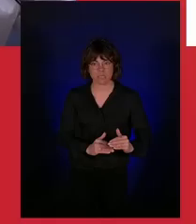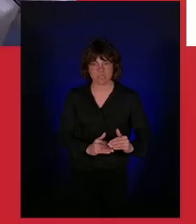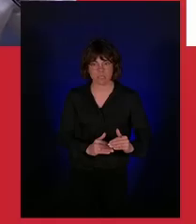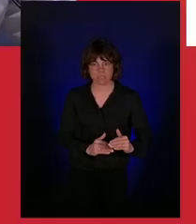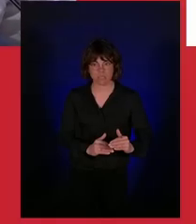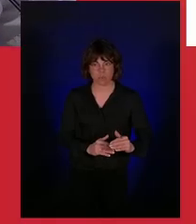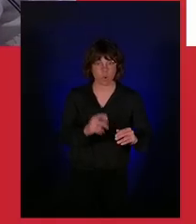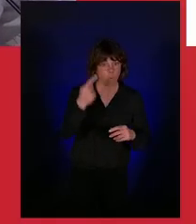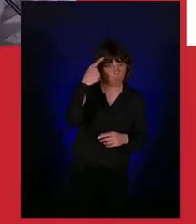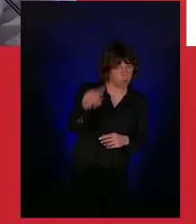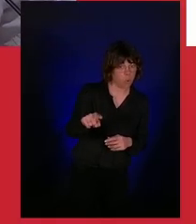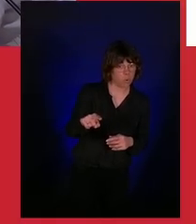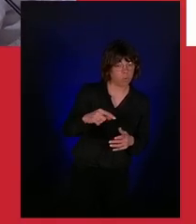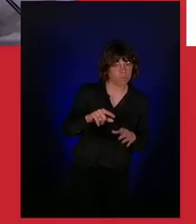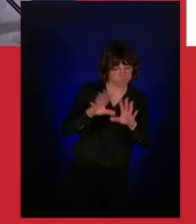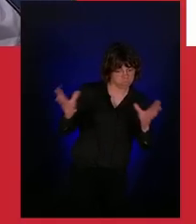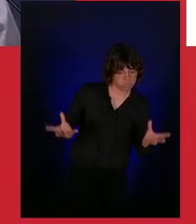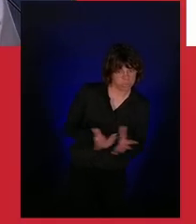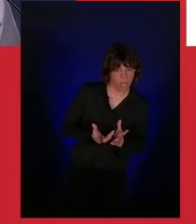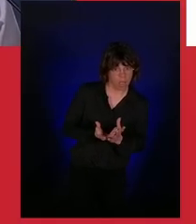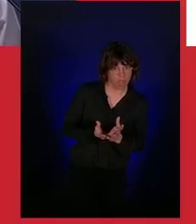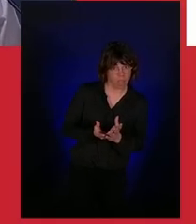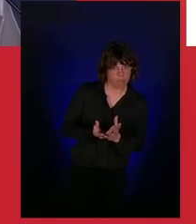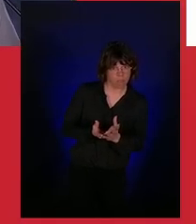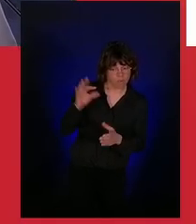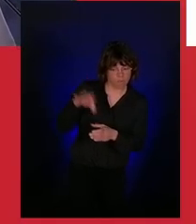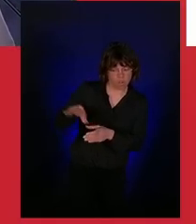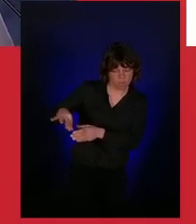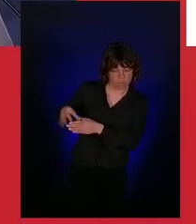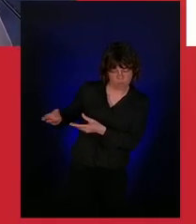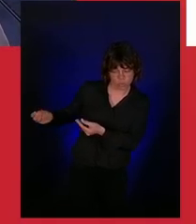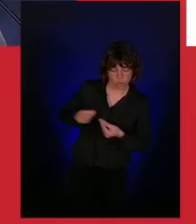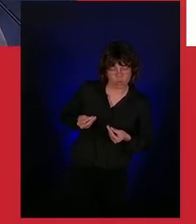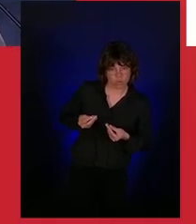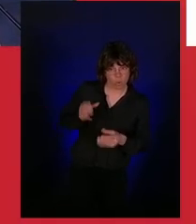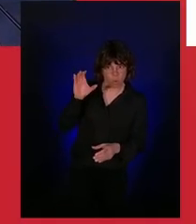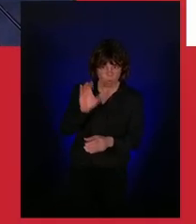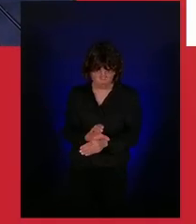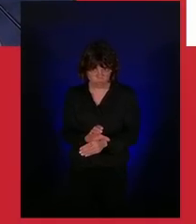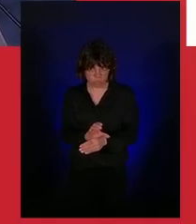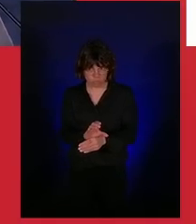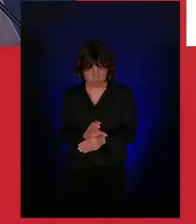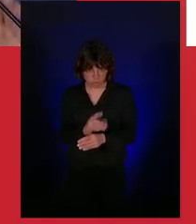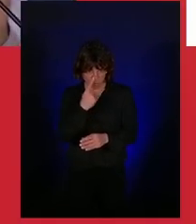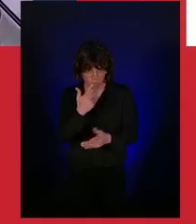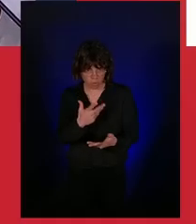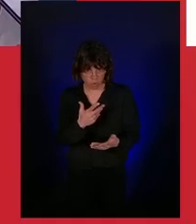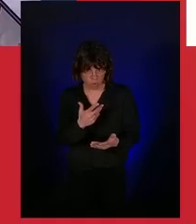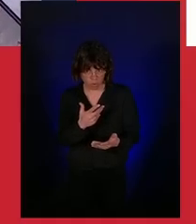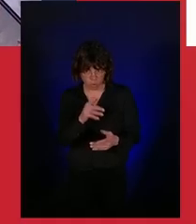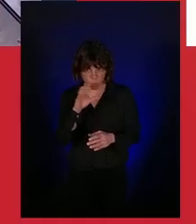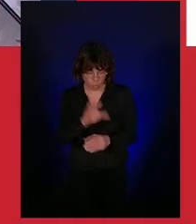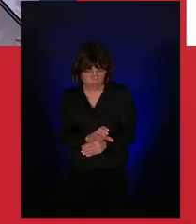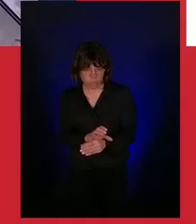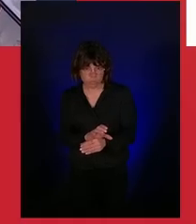Soit vous votez pour l'ensemble de vos voix, soit vous votez contre, si ça veut avancer, soit vous